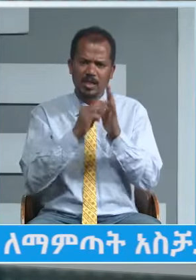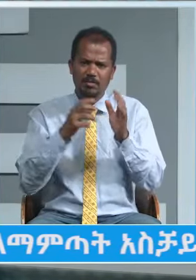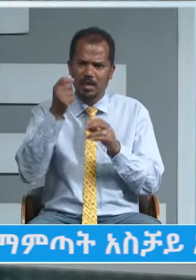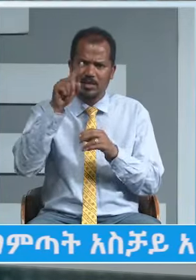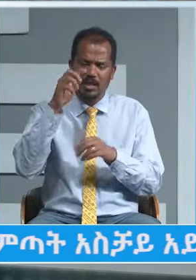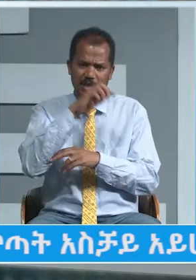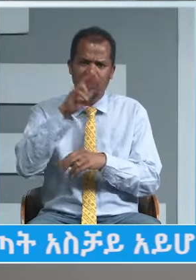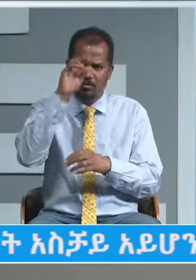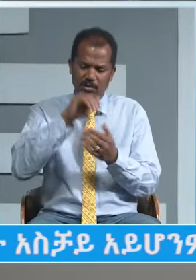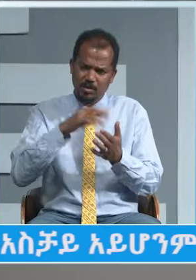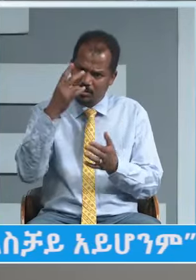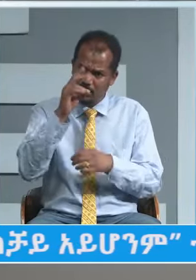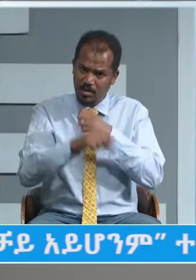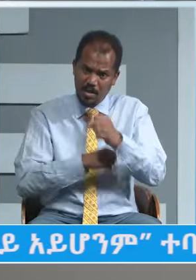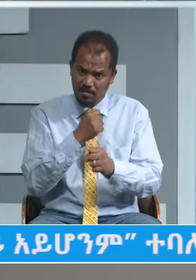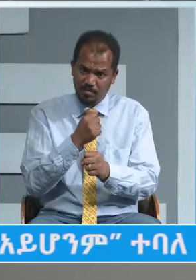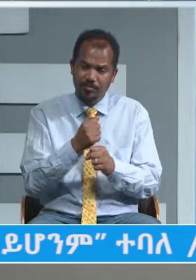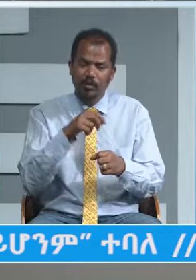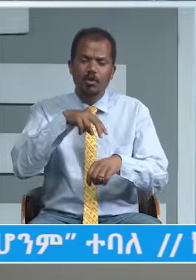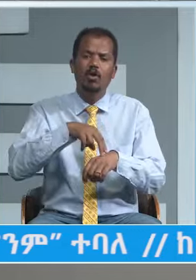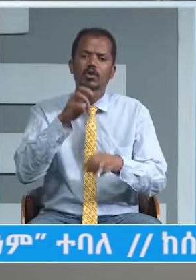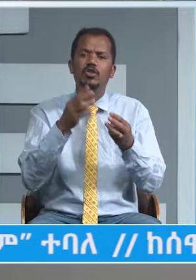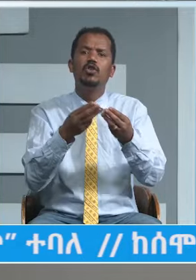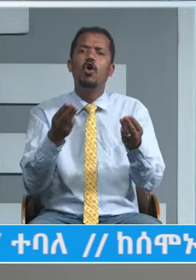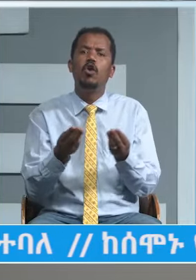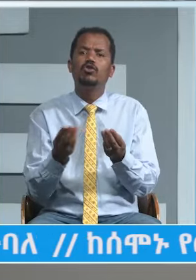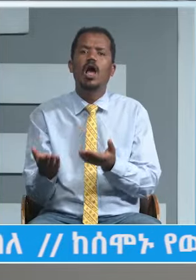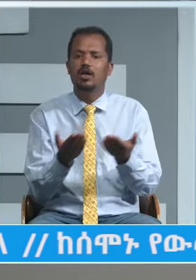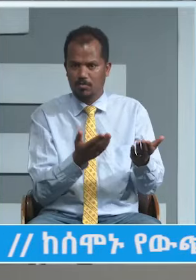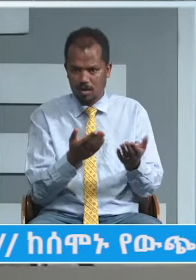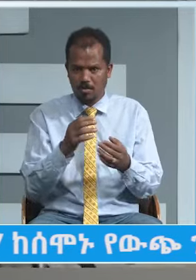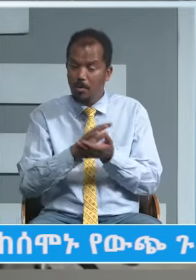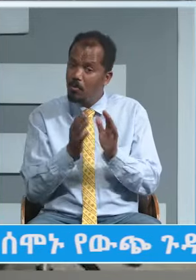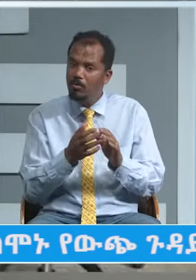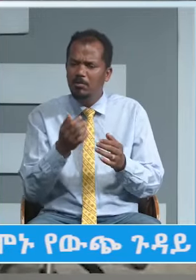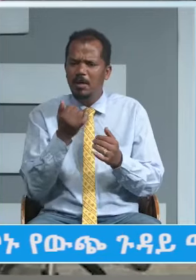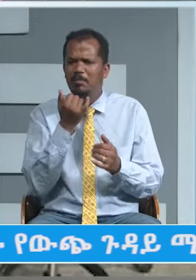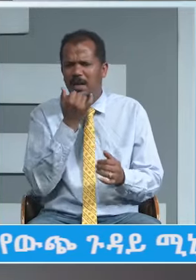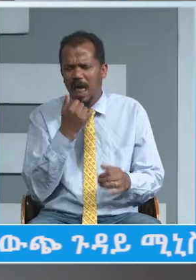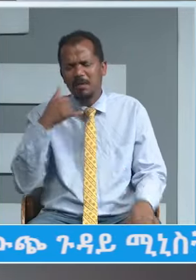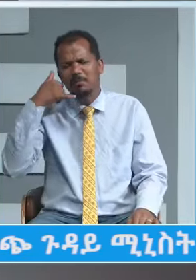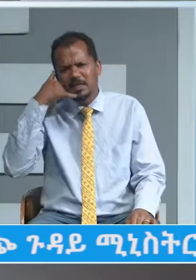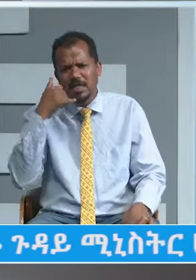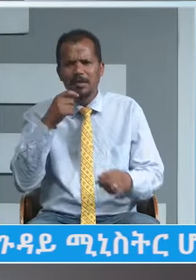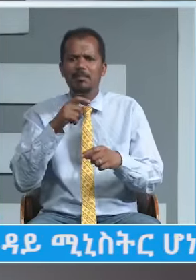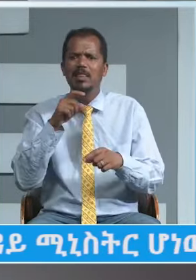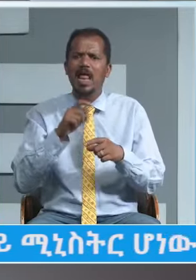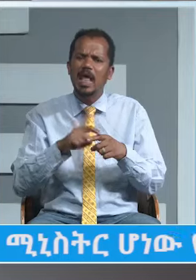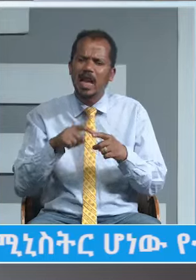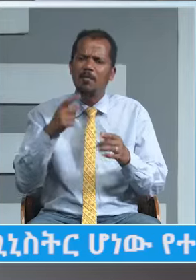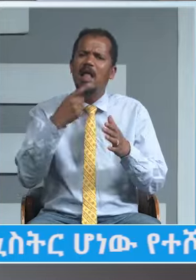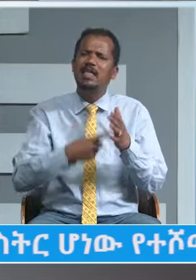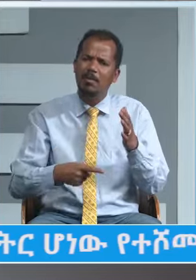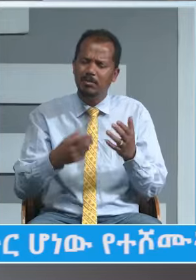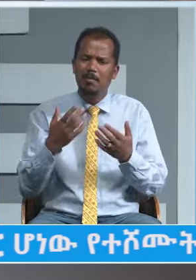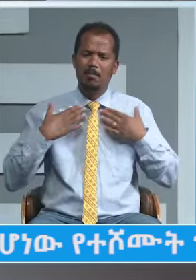ዛሬ ጥቅምት 11 ቀን 2017 ዓ.ም ለቋሚ ሲኖዶስ አቅርቧል። በመሆኑም ተበዳዮች በስልክ በቴሌግራም እና